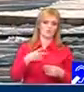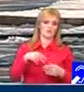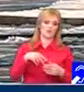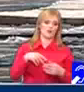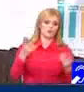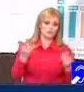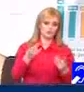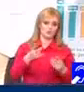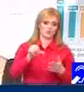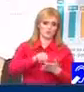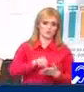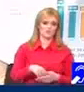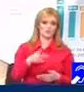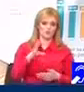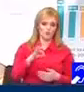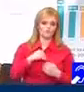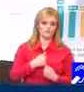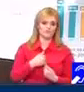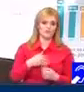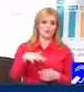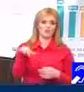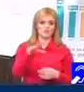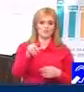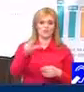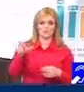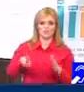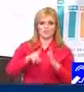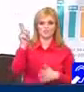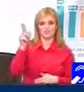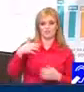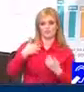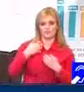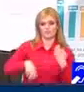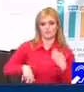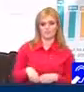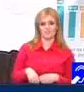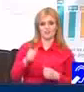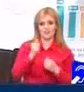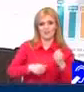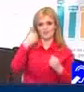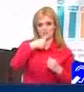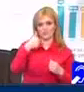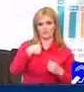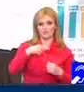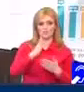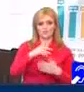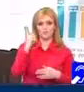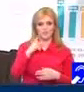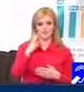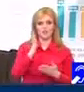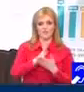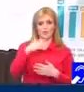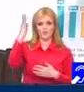eșec democratic. În fiecare începe deja să se încolțească indiferența, pentru că cred că fiecare, încă noi suntem tineri și mai